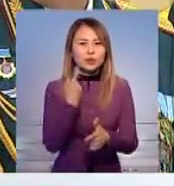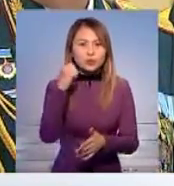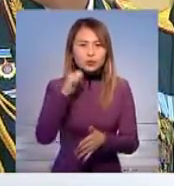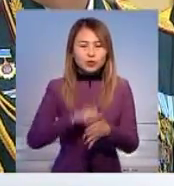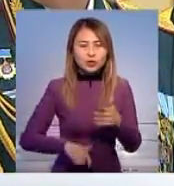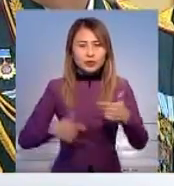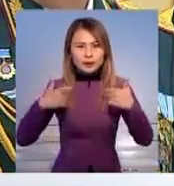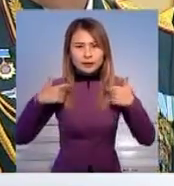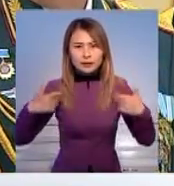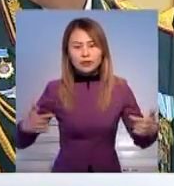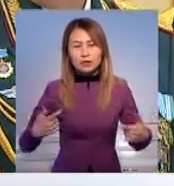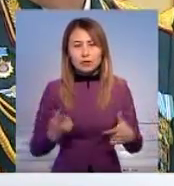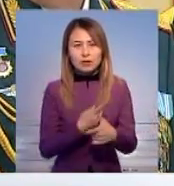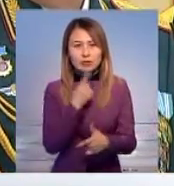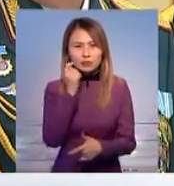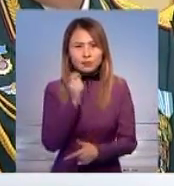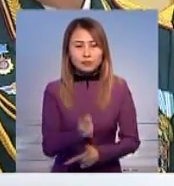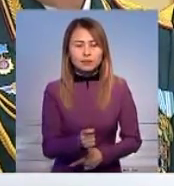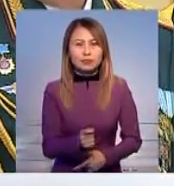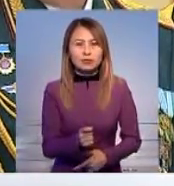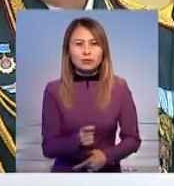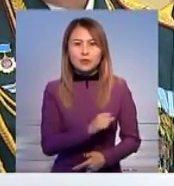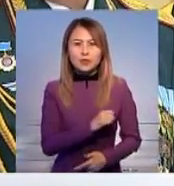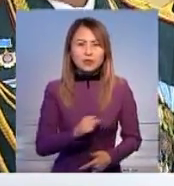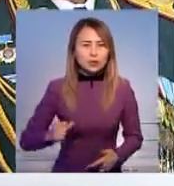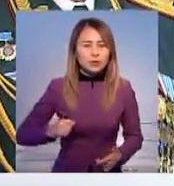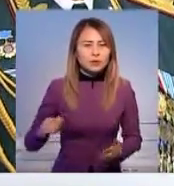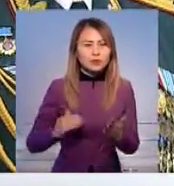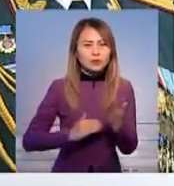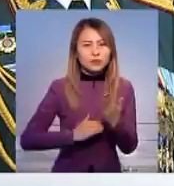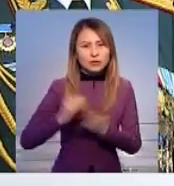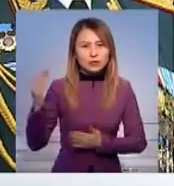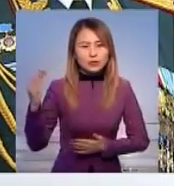генерал атағы деген ол ең жоғарғы